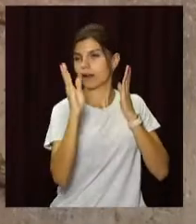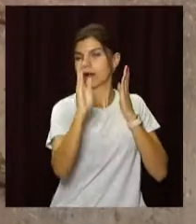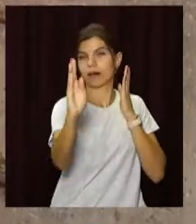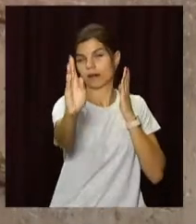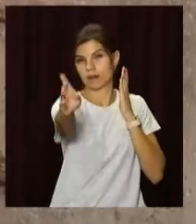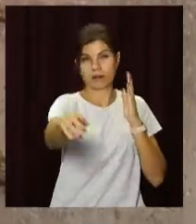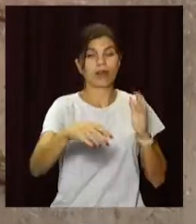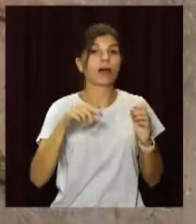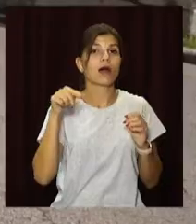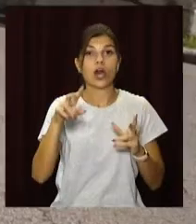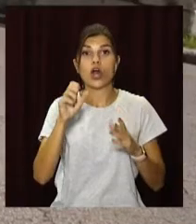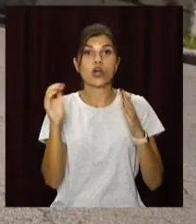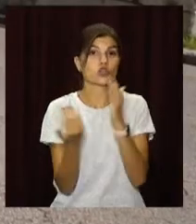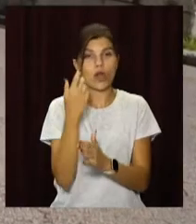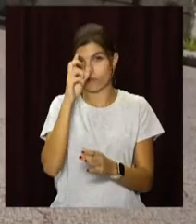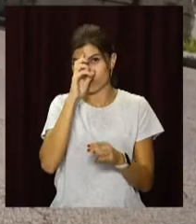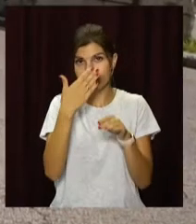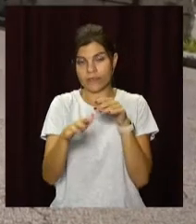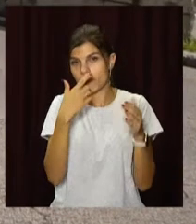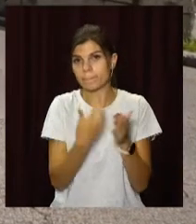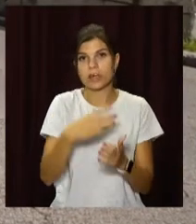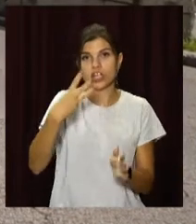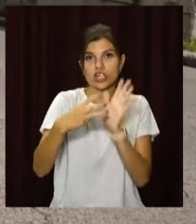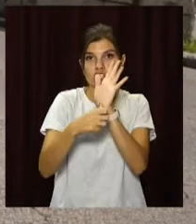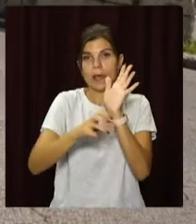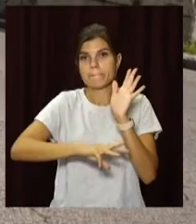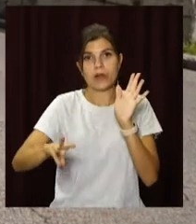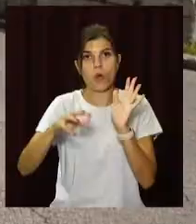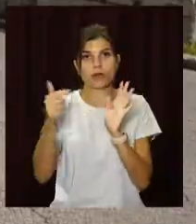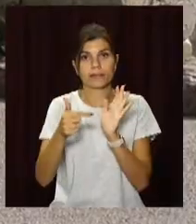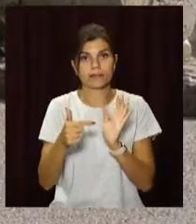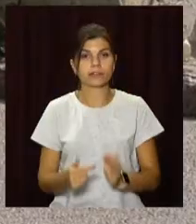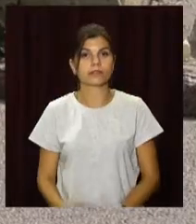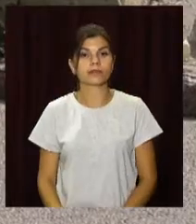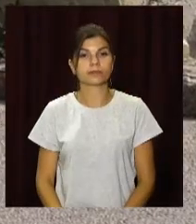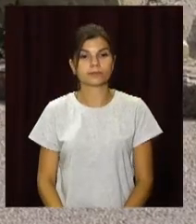узвозі. На їхнє оновлення з бюджету виділили майже 36 мільйонів